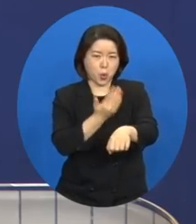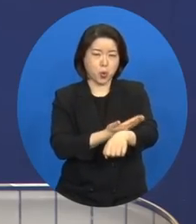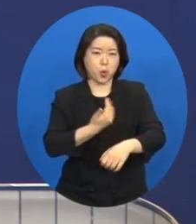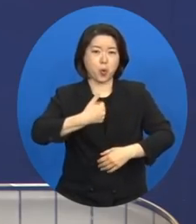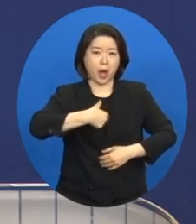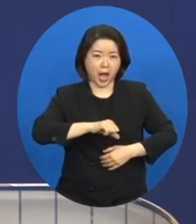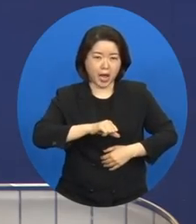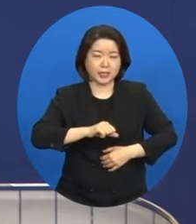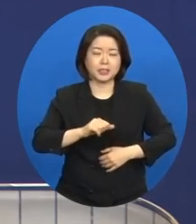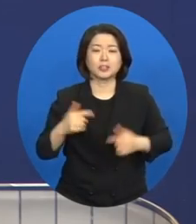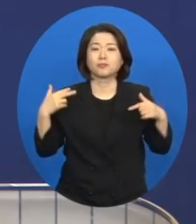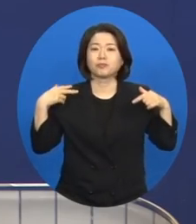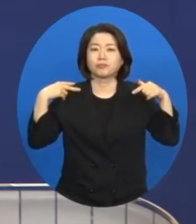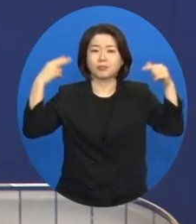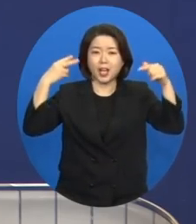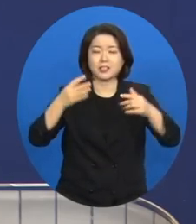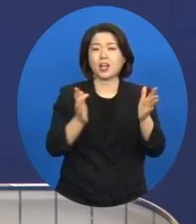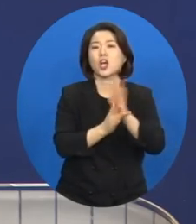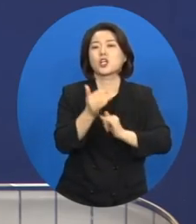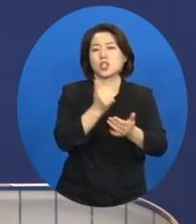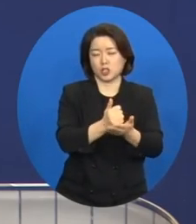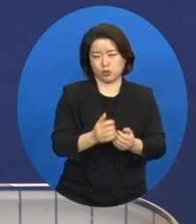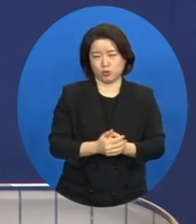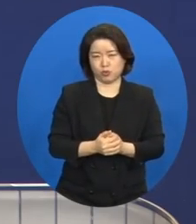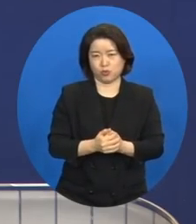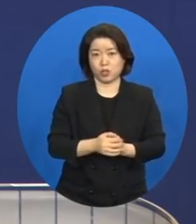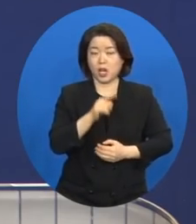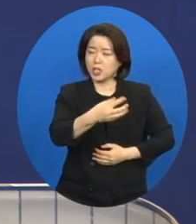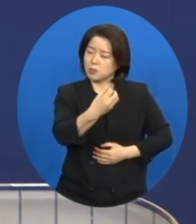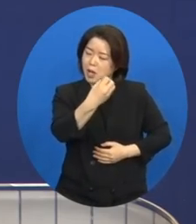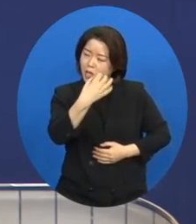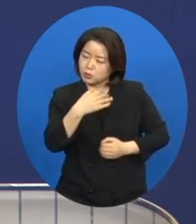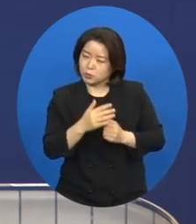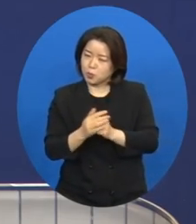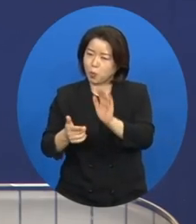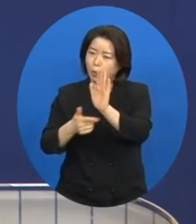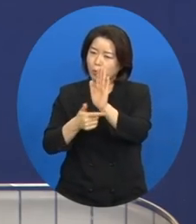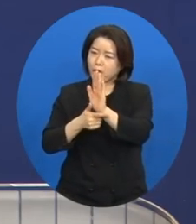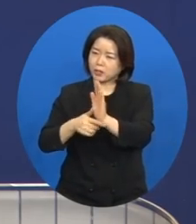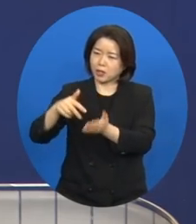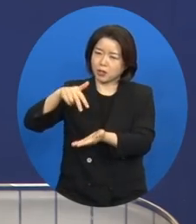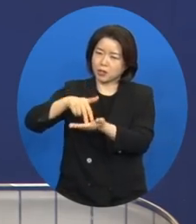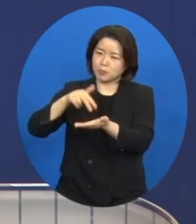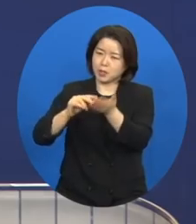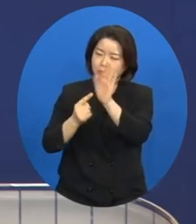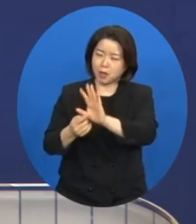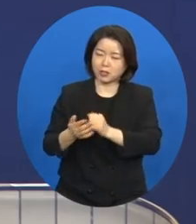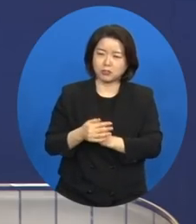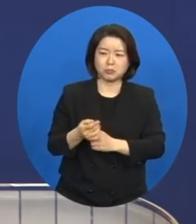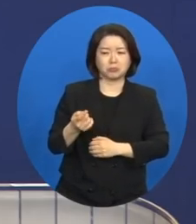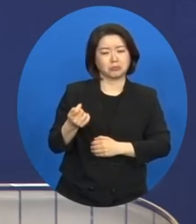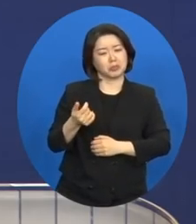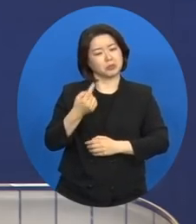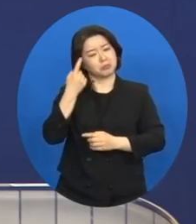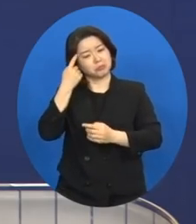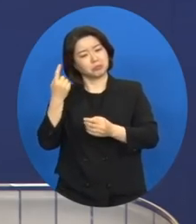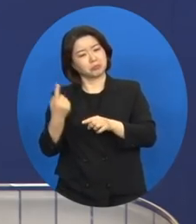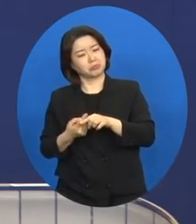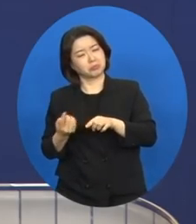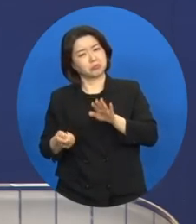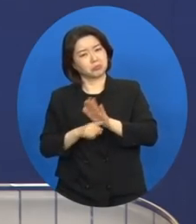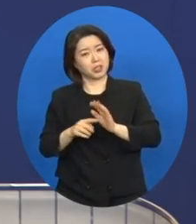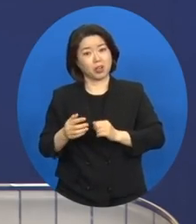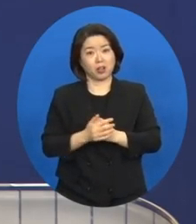예수시오. 이 말을 들은 나다나엘의 반응이 좀 냉소적이고 부정적입니다. 46절에 나다나엘이